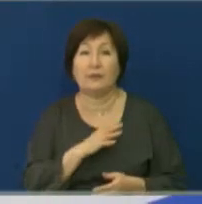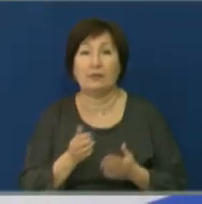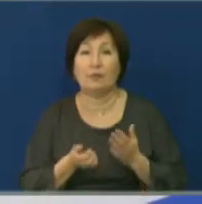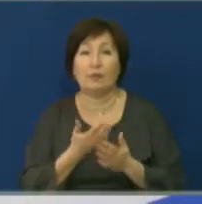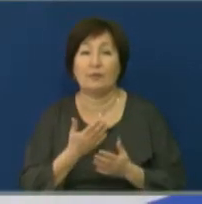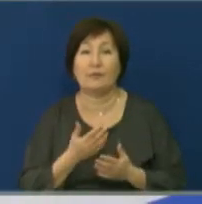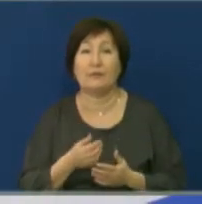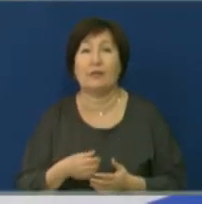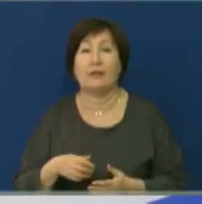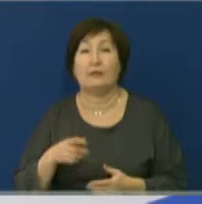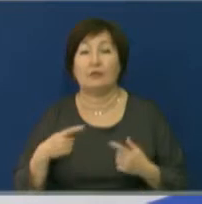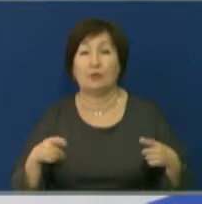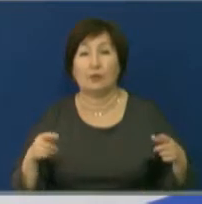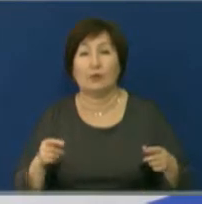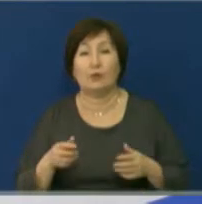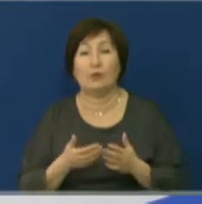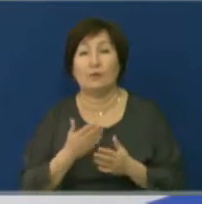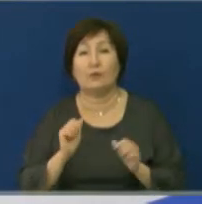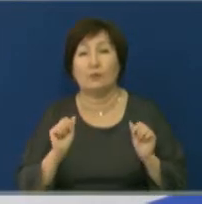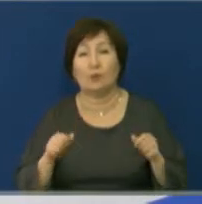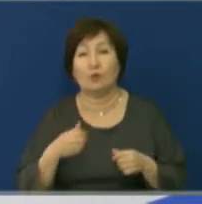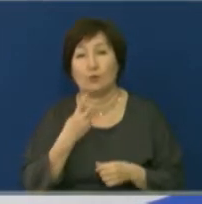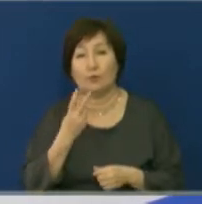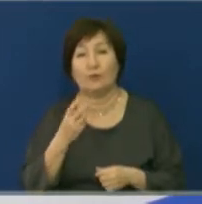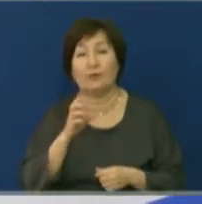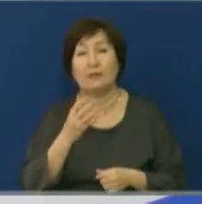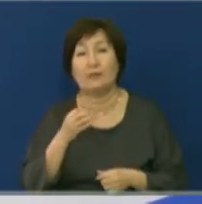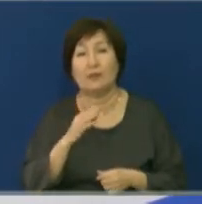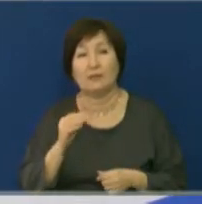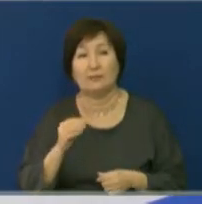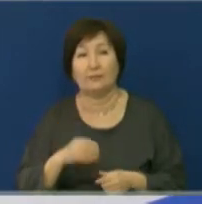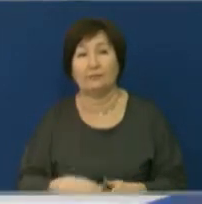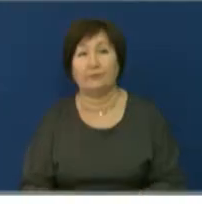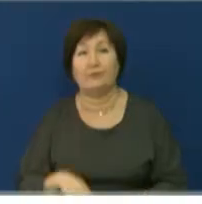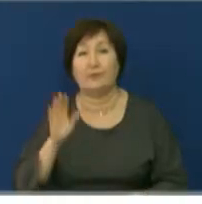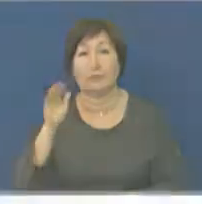этому часу. Наши другие новости вы также можете увидеть на сайте семейтв.кз. Всего доброго!